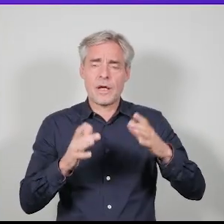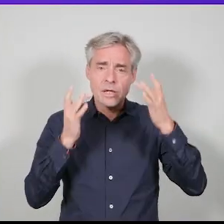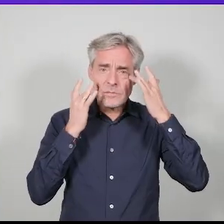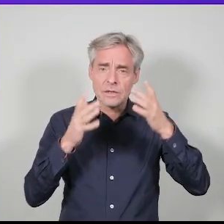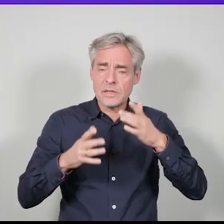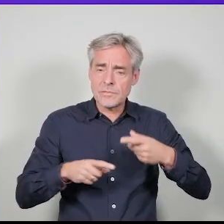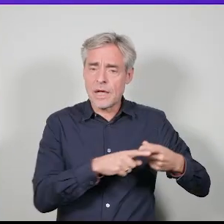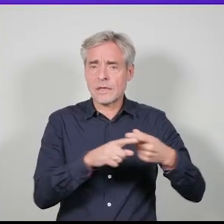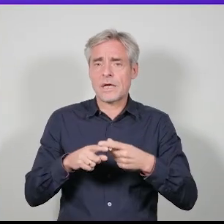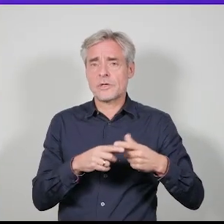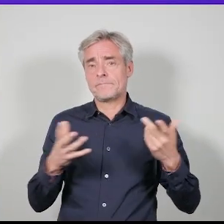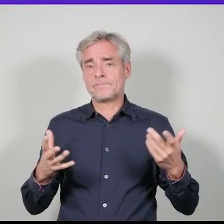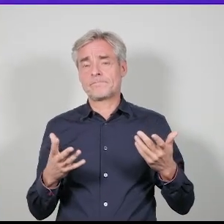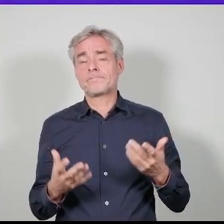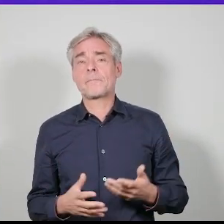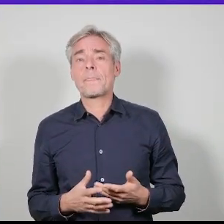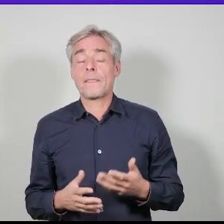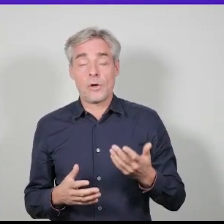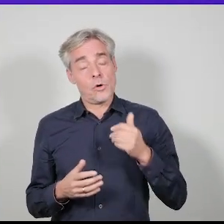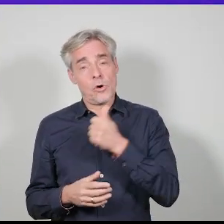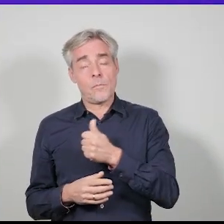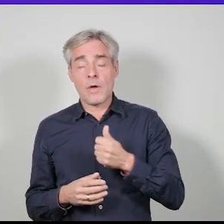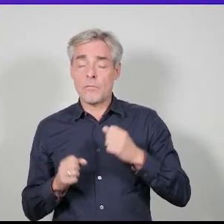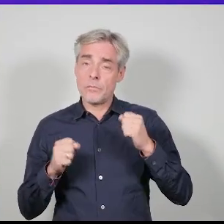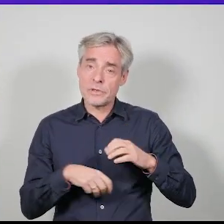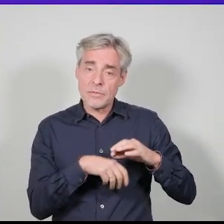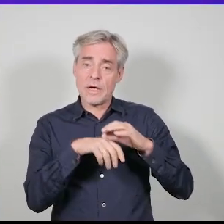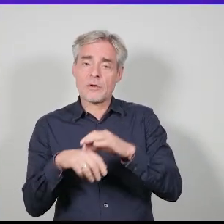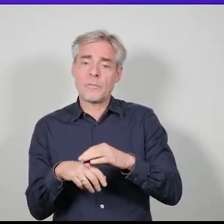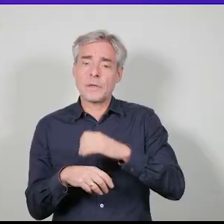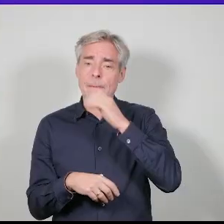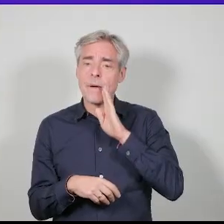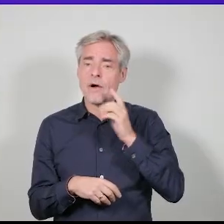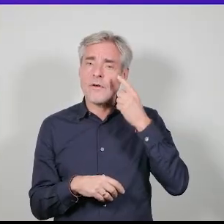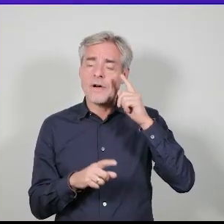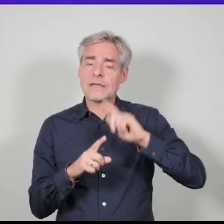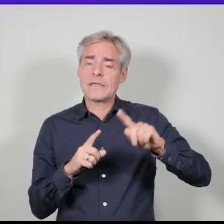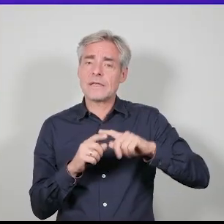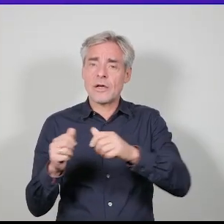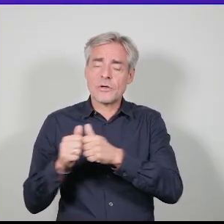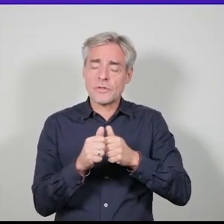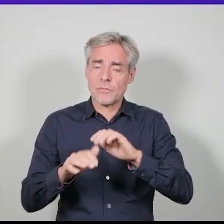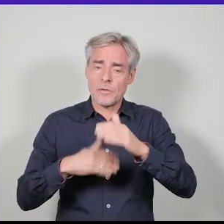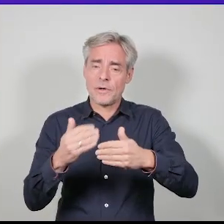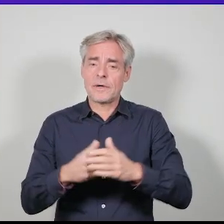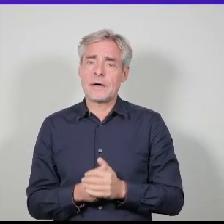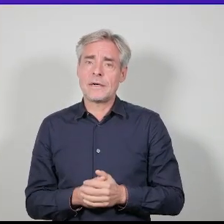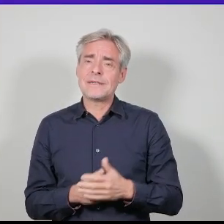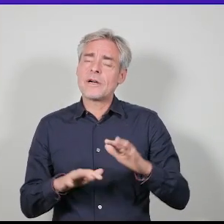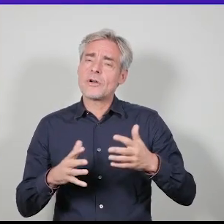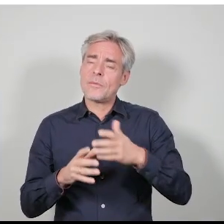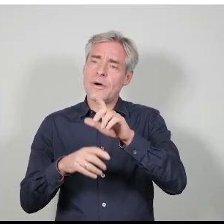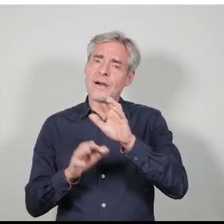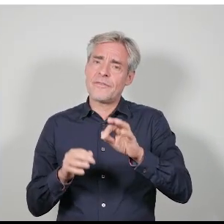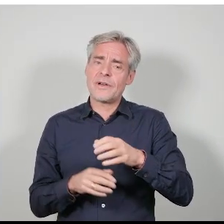d'expertise et ils ont comme ça pu accompagner les parents. On va détailler un petit peu la manière dont ça s'est passé. Mais comment cette